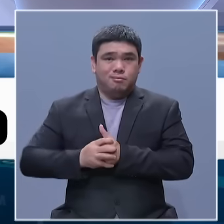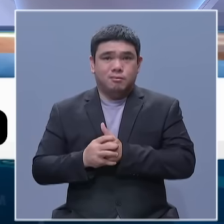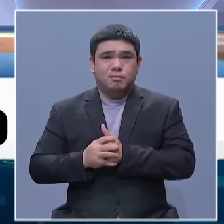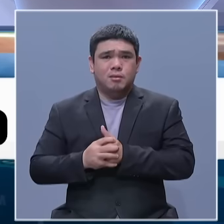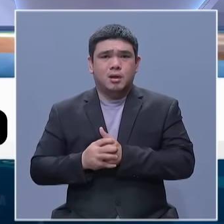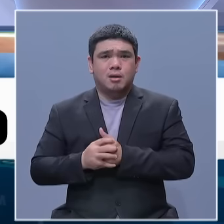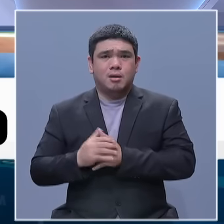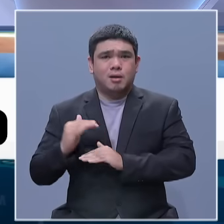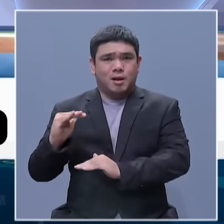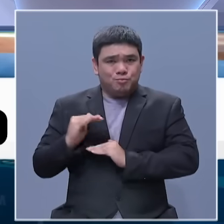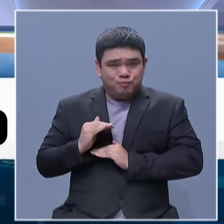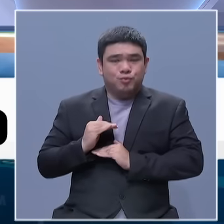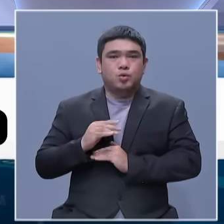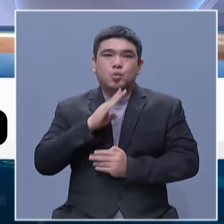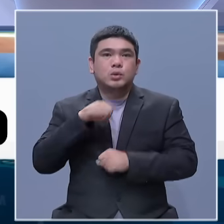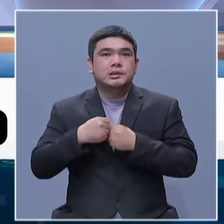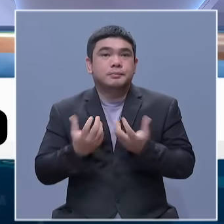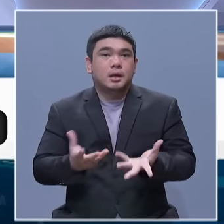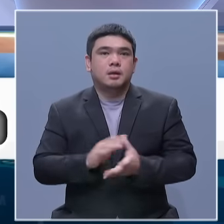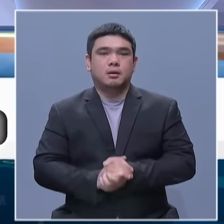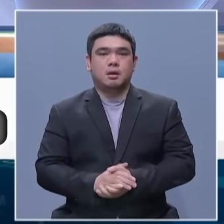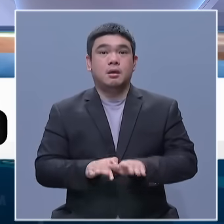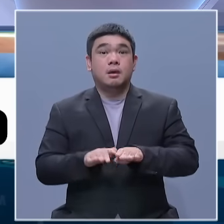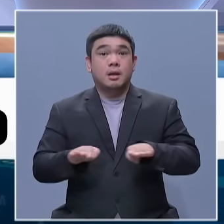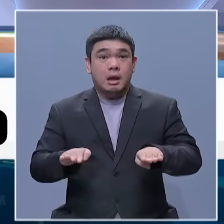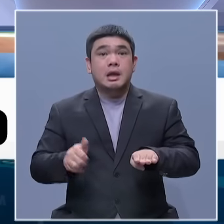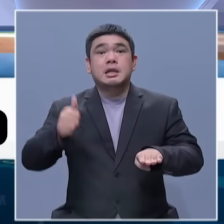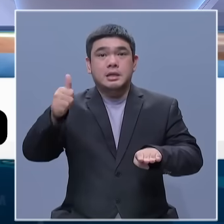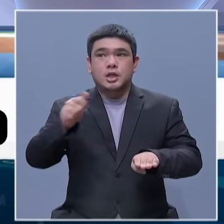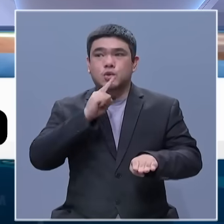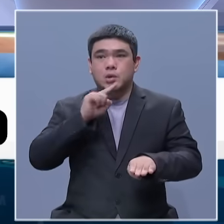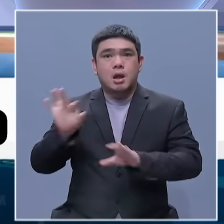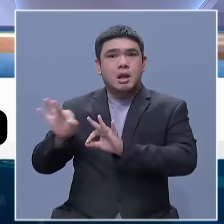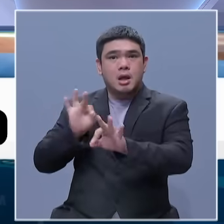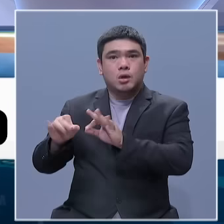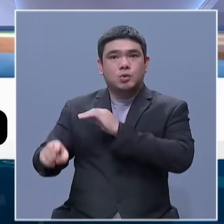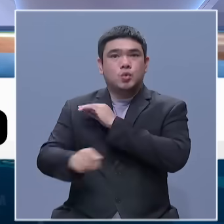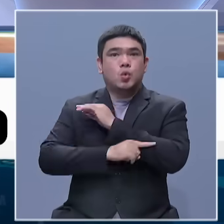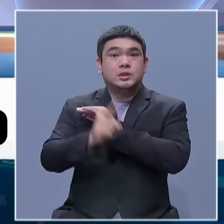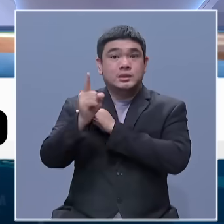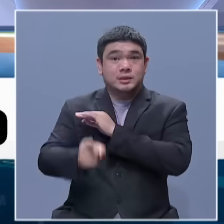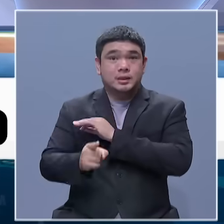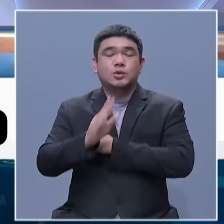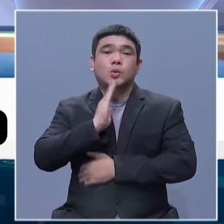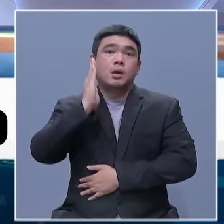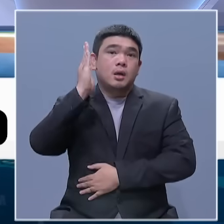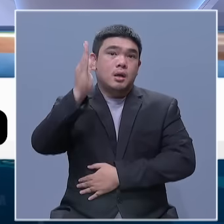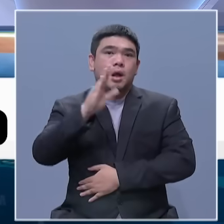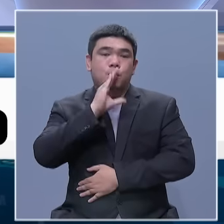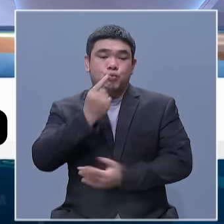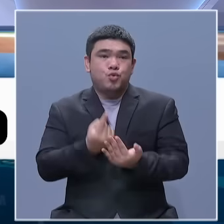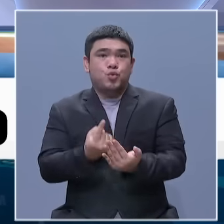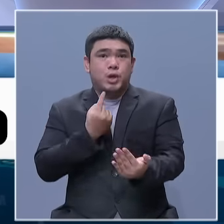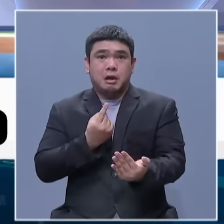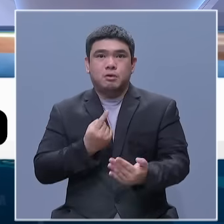านี่คือคำถามนะ บางคนอาจจะบอกว่ามาตรฐานสูงก็ดีจะได้คัดกรองจะได้มีบทลงโทษที่จริงจังไปเลยหลังจากนี้เราจะได้ผู้แทน